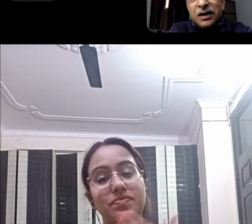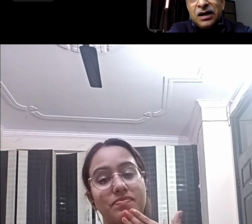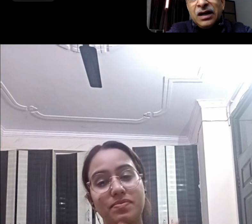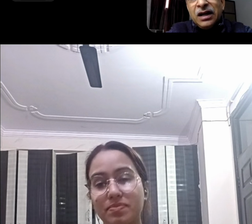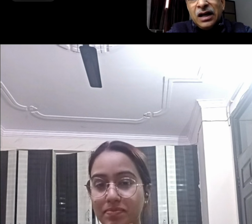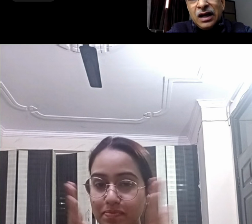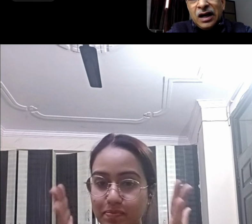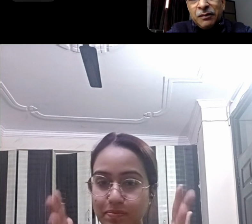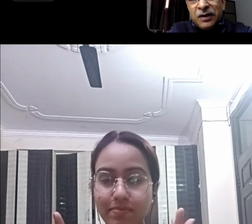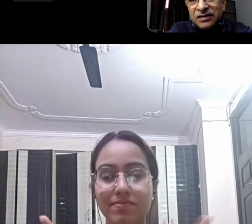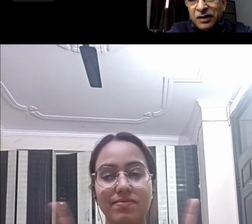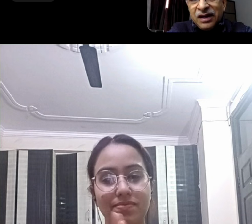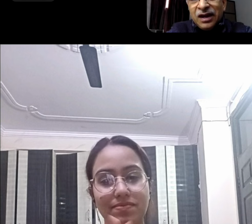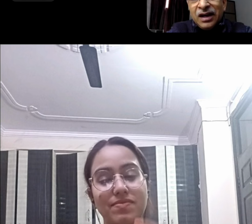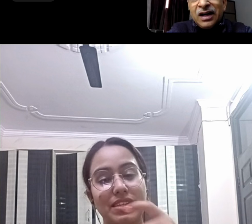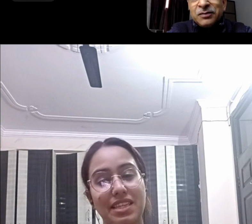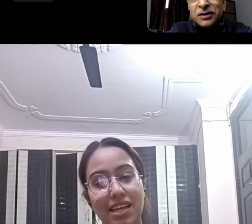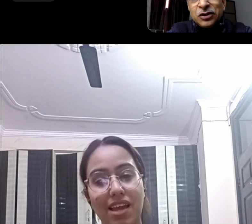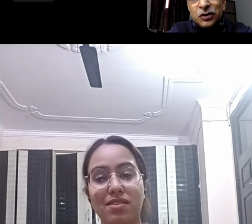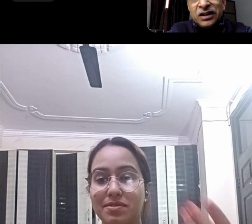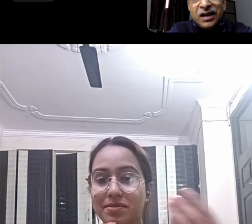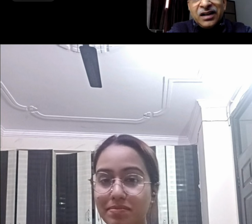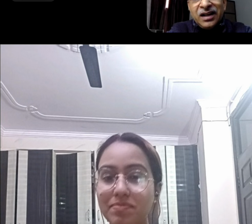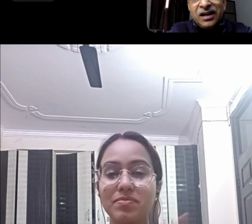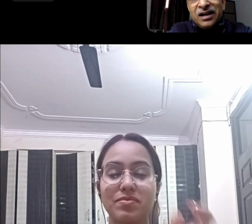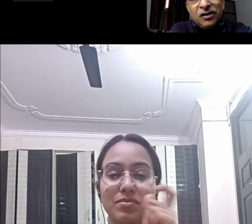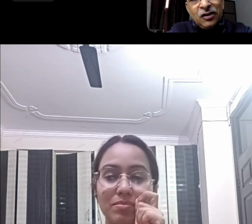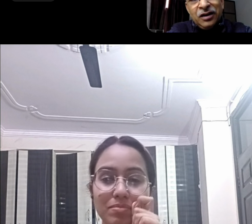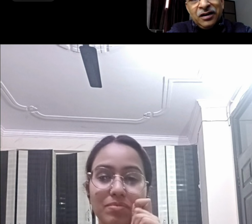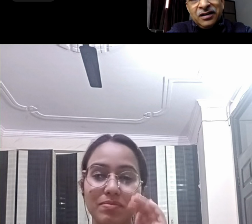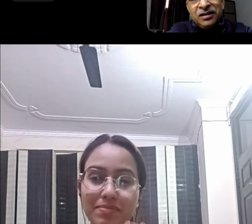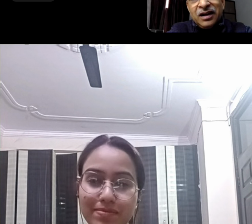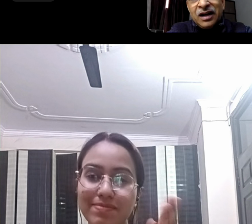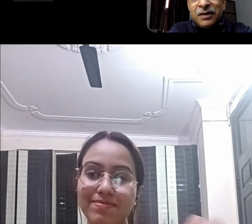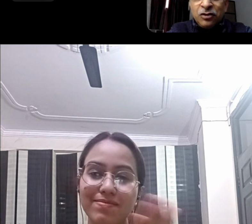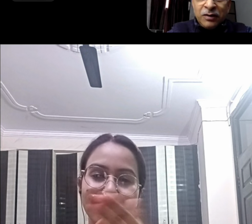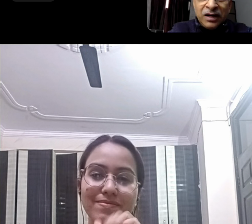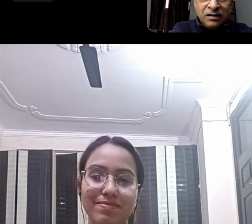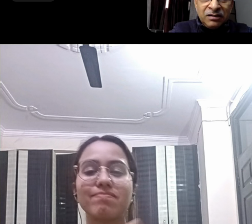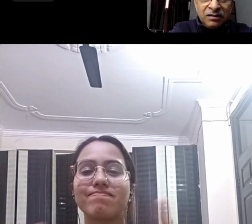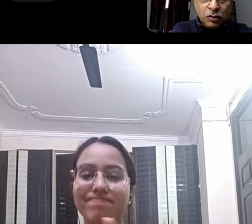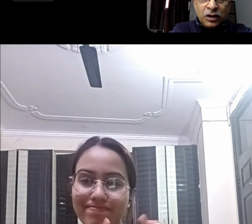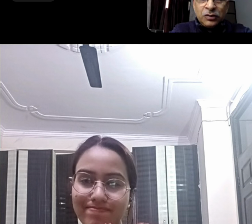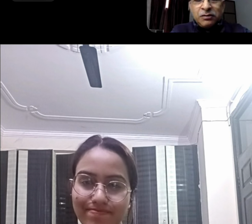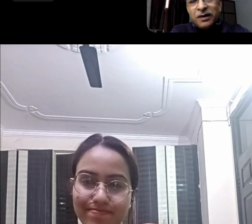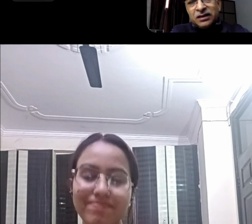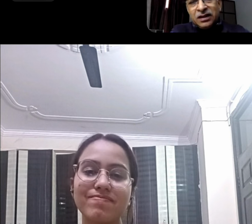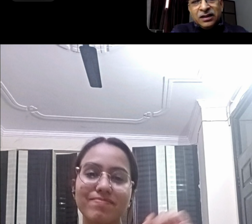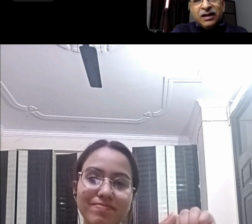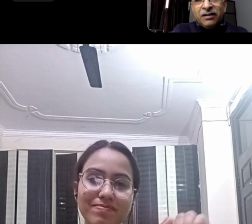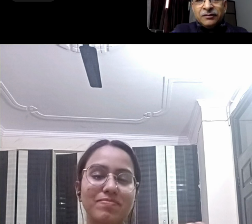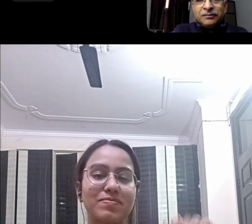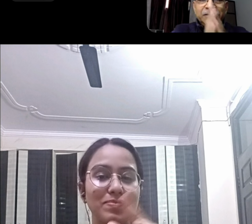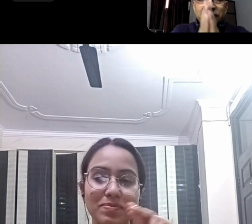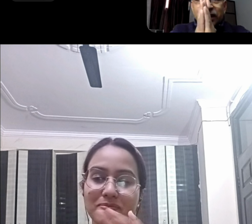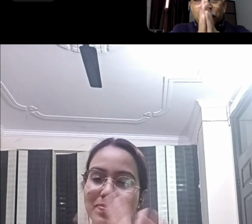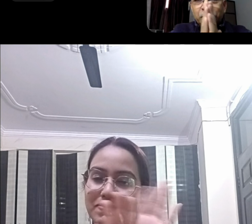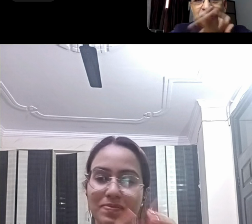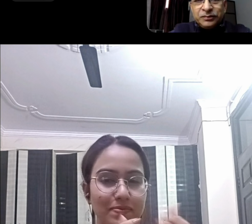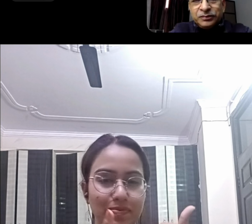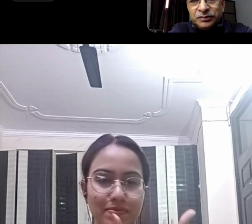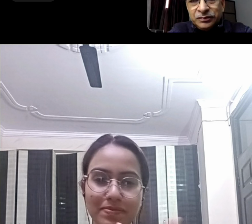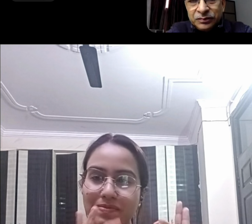धन्यवाद आपका, आपने समय निकाला, इस बच्चे को तैयार किया और आपने जो हमारे श्रोताओं से भी बात करी, धन्यवाद,